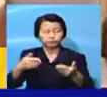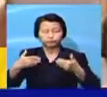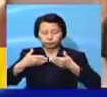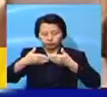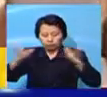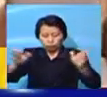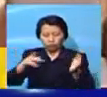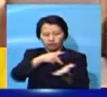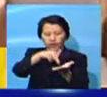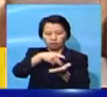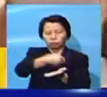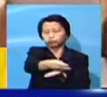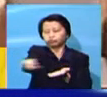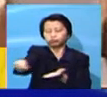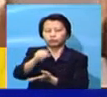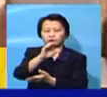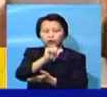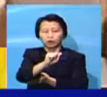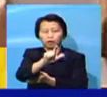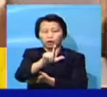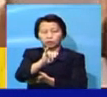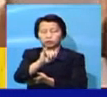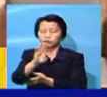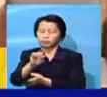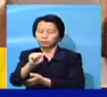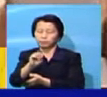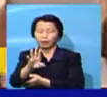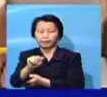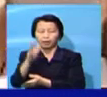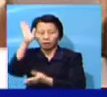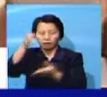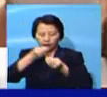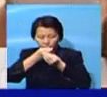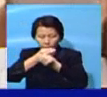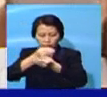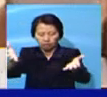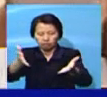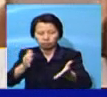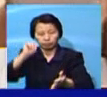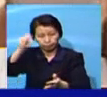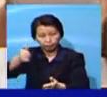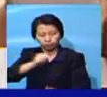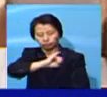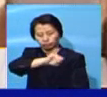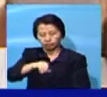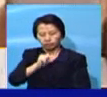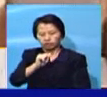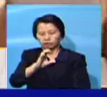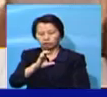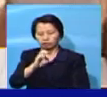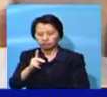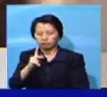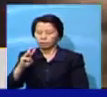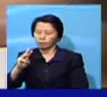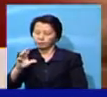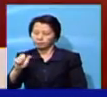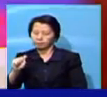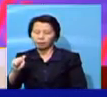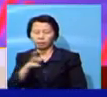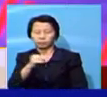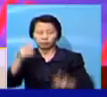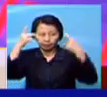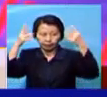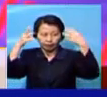hak pengedaran Alibaba ini dijangka diumumkan esok oleh pengasasnya dan perdana menteri Datuk Seri Najib Tun